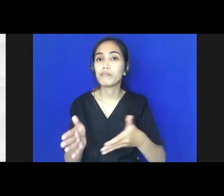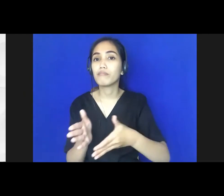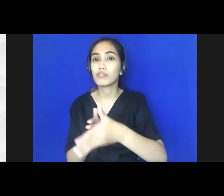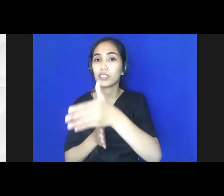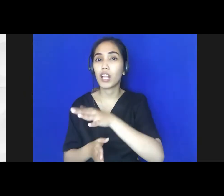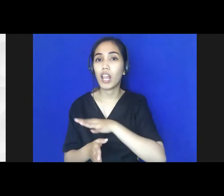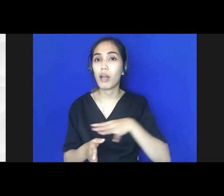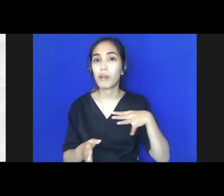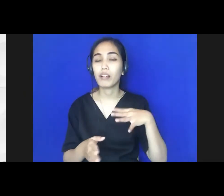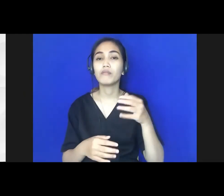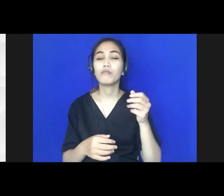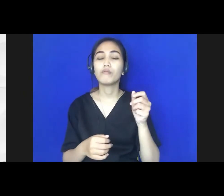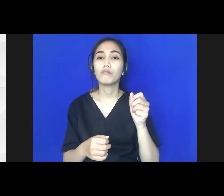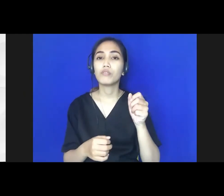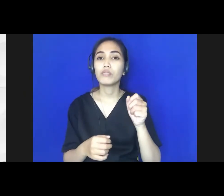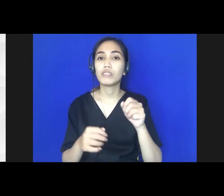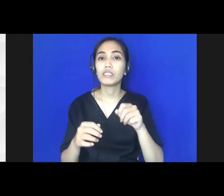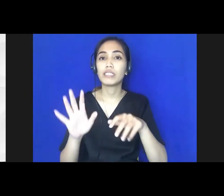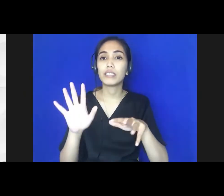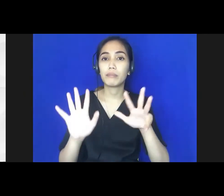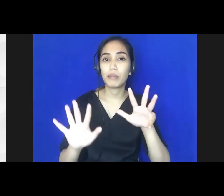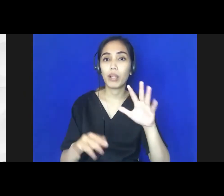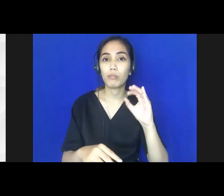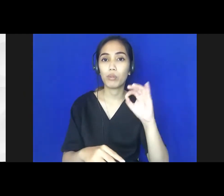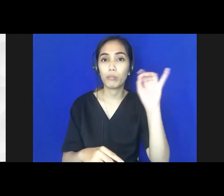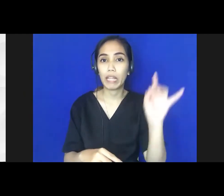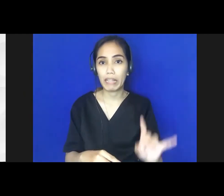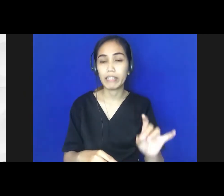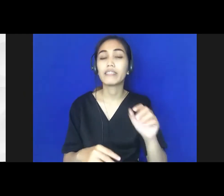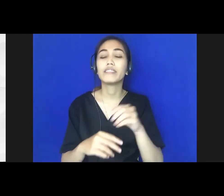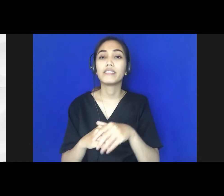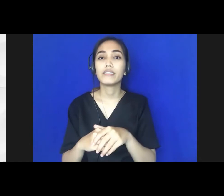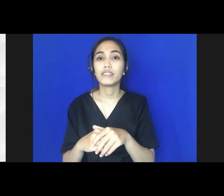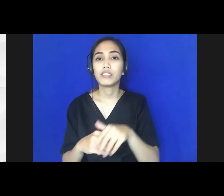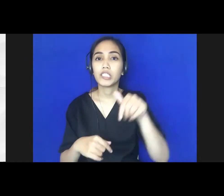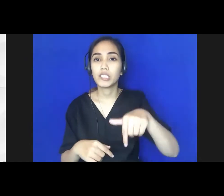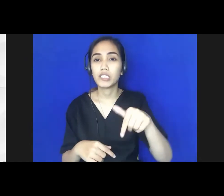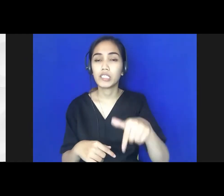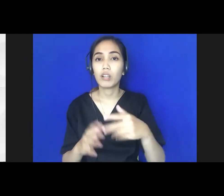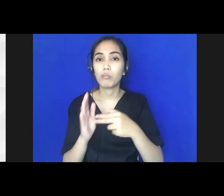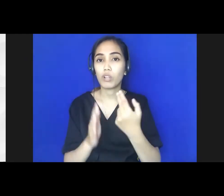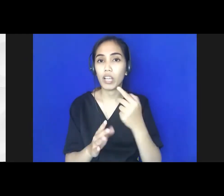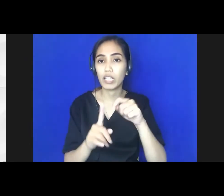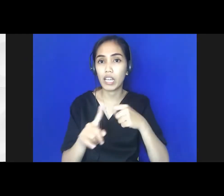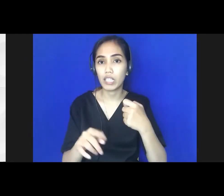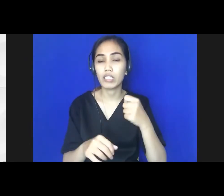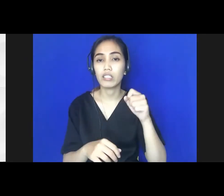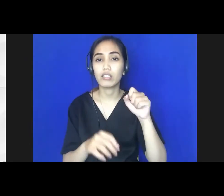selama kurang lebih 90 menit. Jadi kita sekarang mulai dari